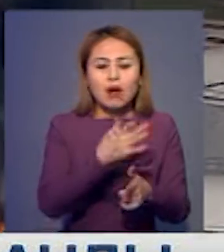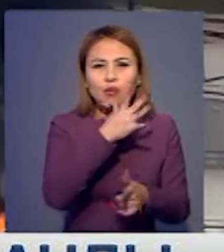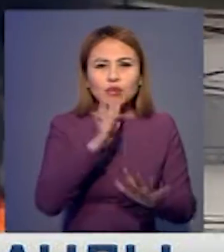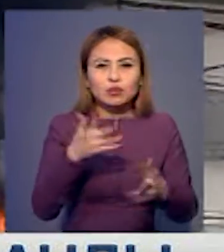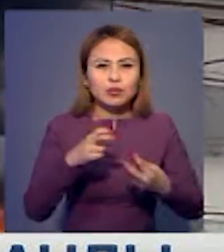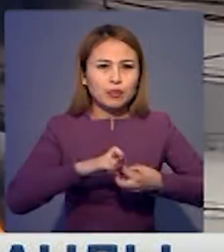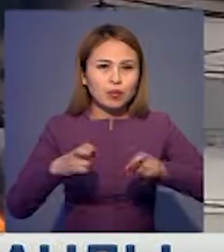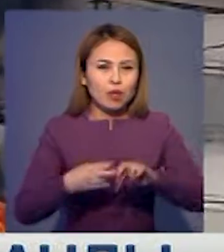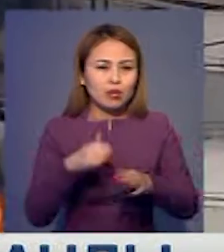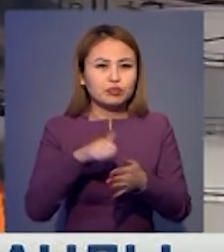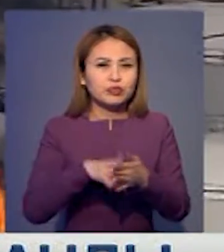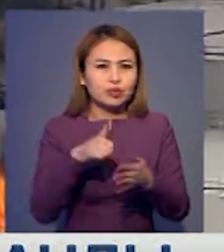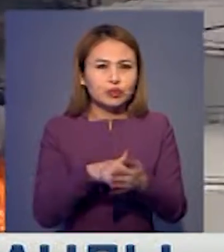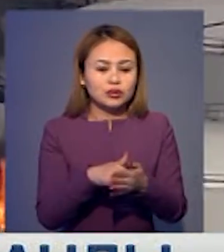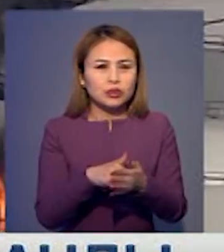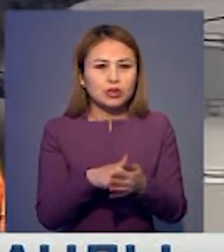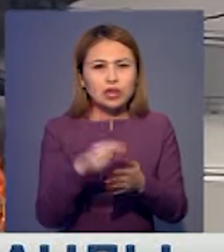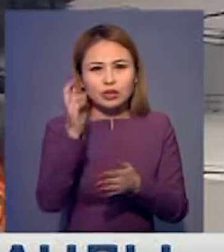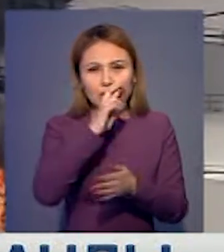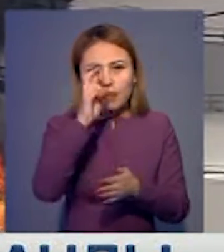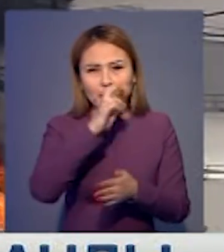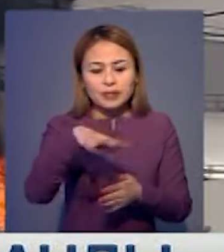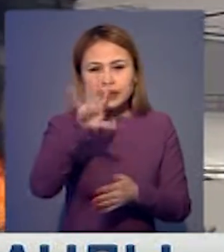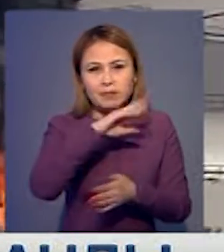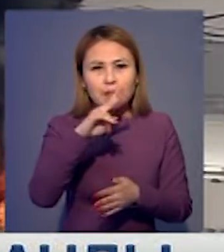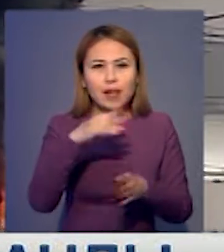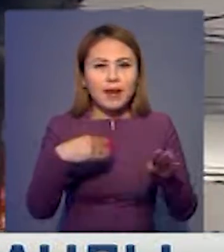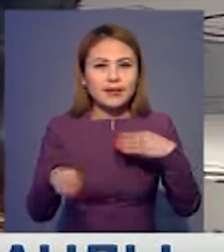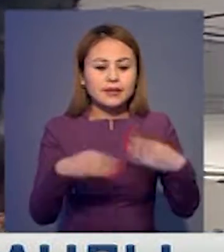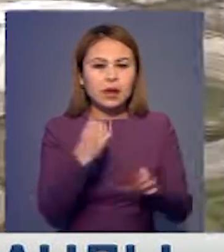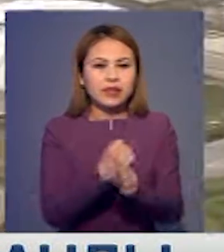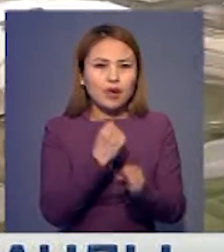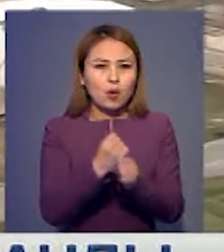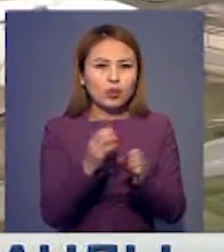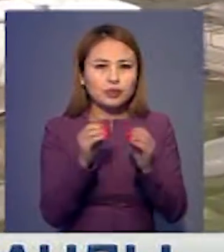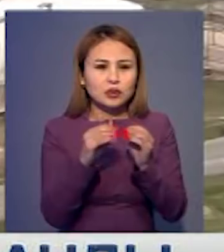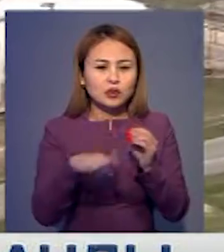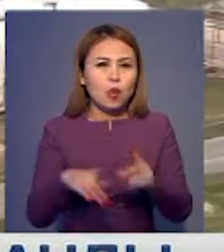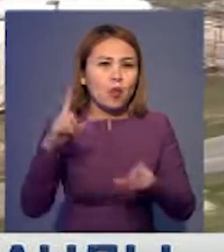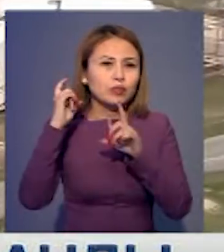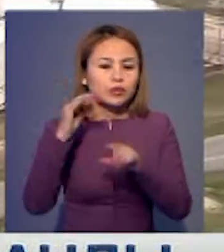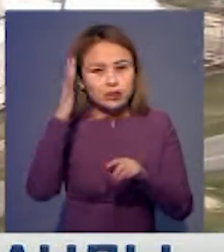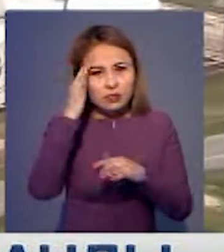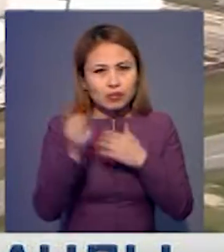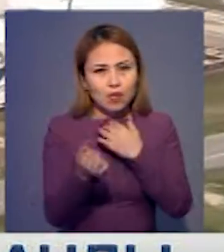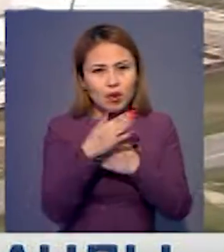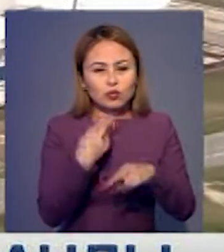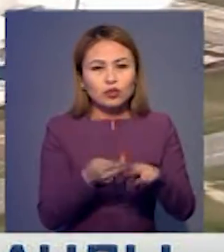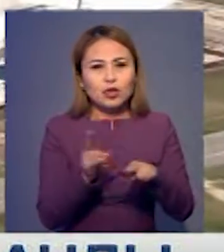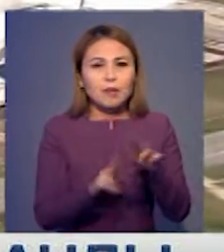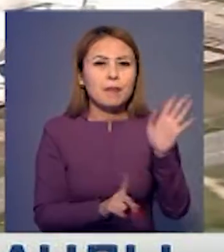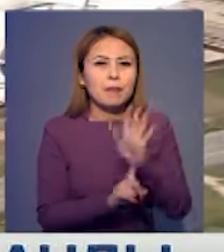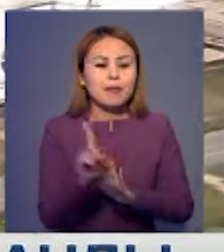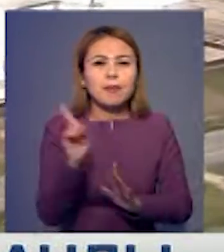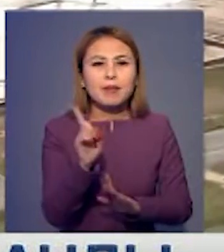біріндегі ауытқуы себеп болған. Артынша жалын жанармай мен пластик өндіруге арналған 10 мың тонна мұнай сақталған қоймаға